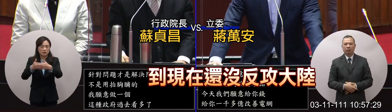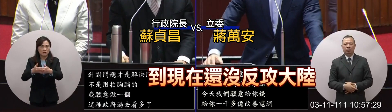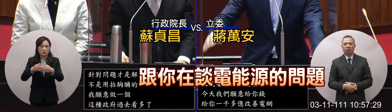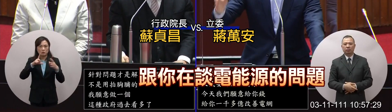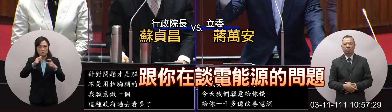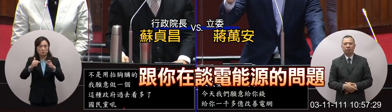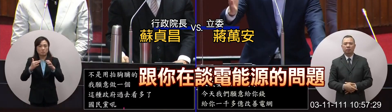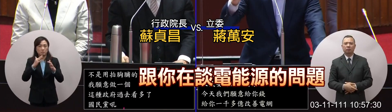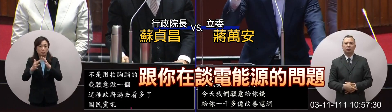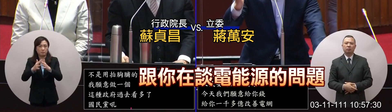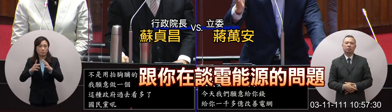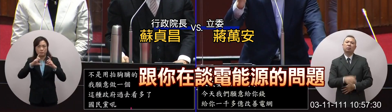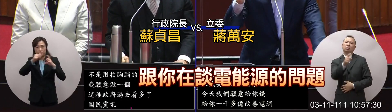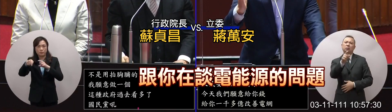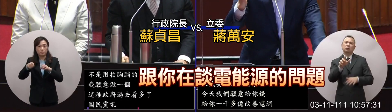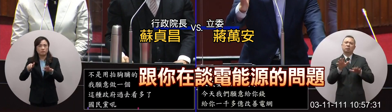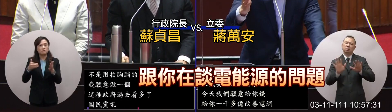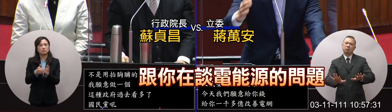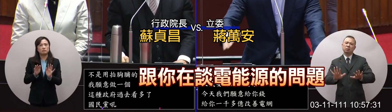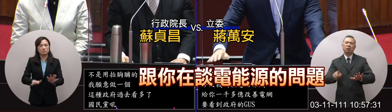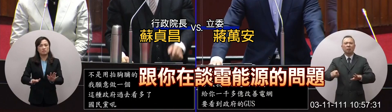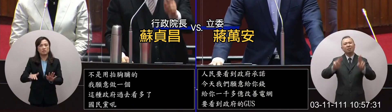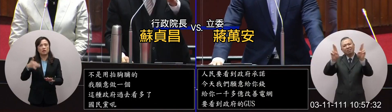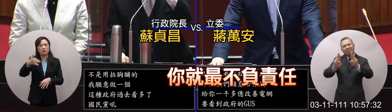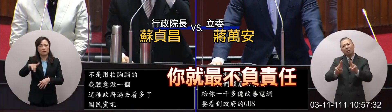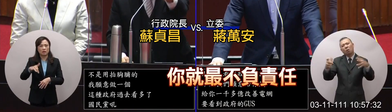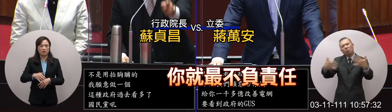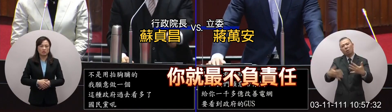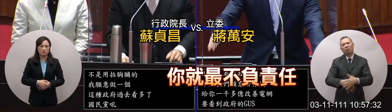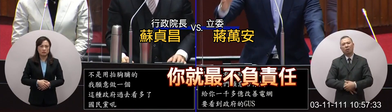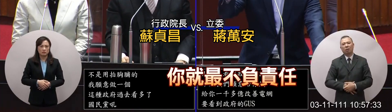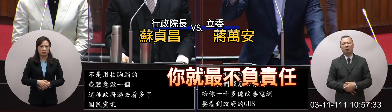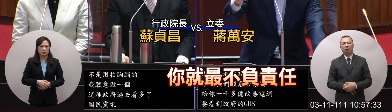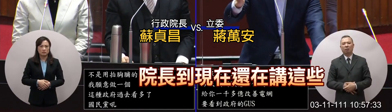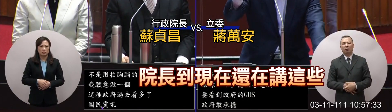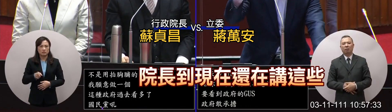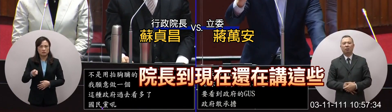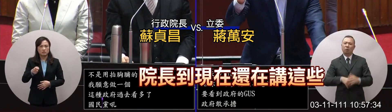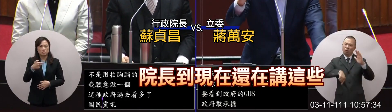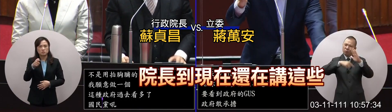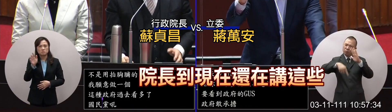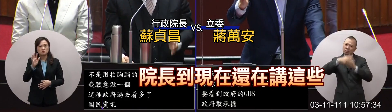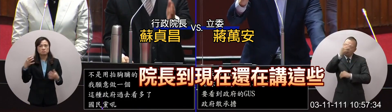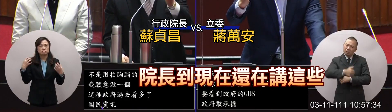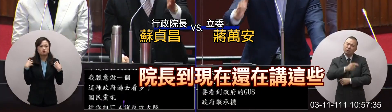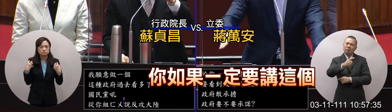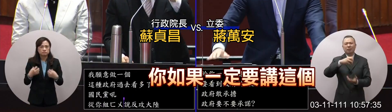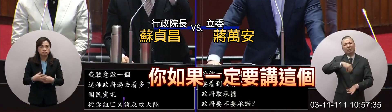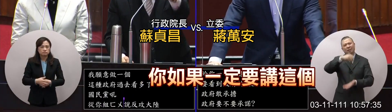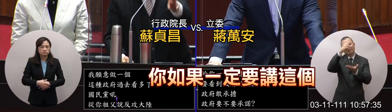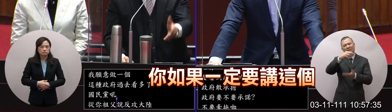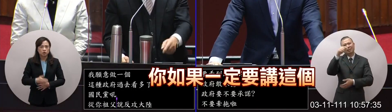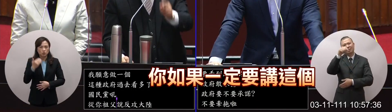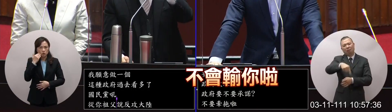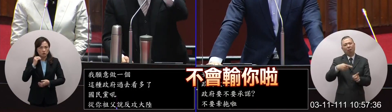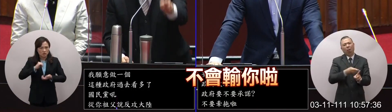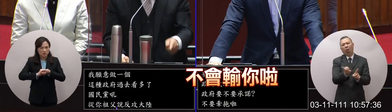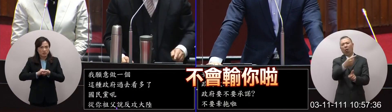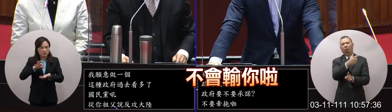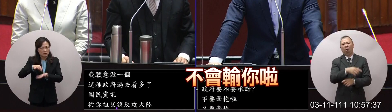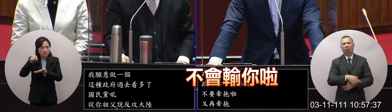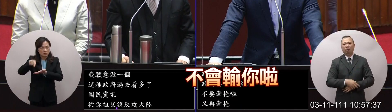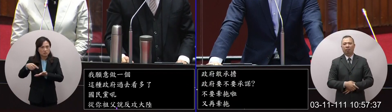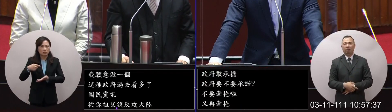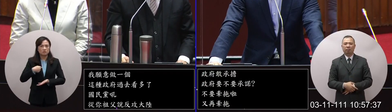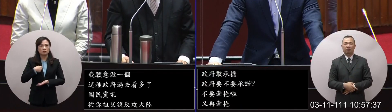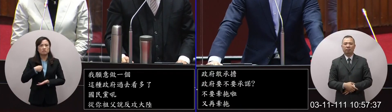攻大陆。 那你在谈电能源的问题， 你的最不负责任的 院长现在还在讲这些。 你如果一定要讲这种，不会输